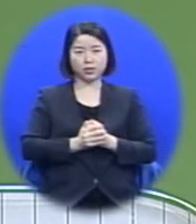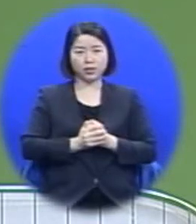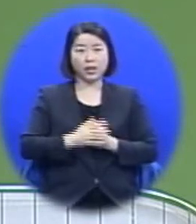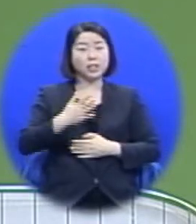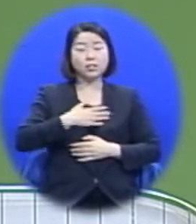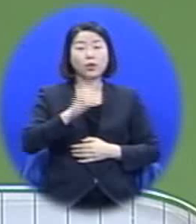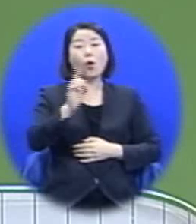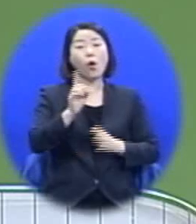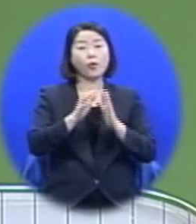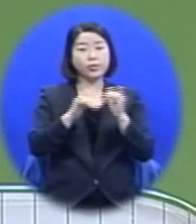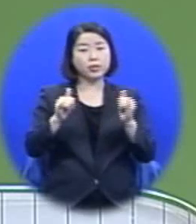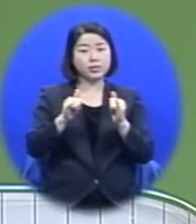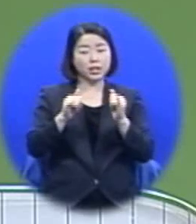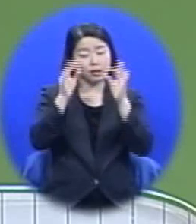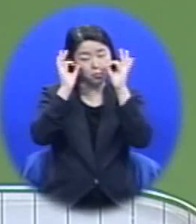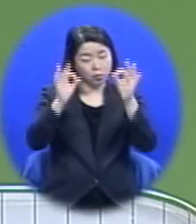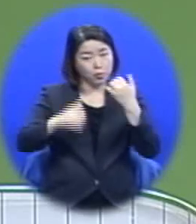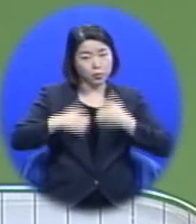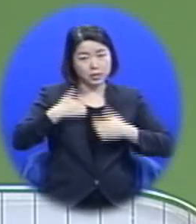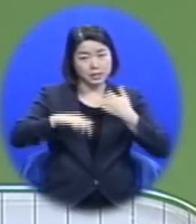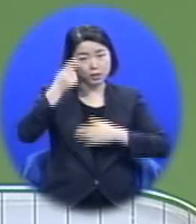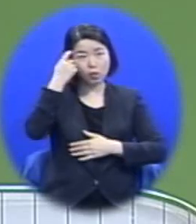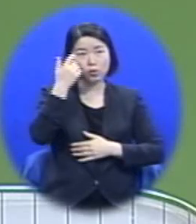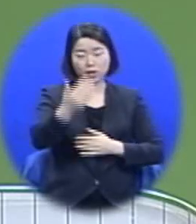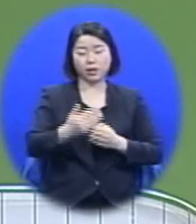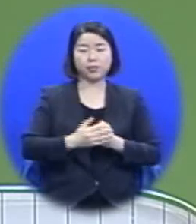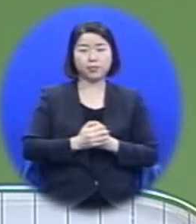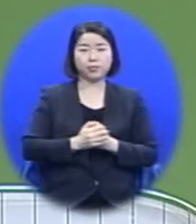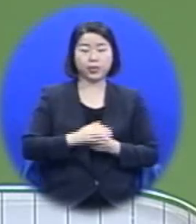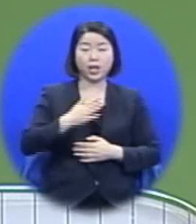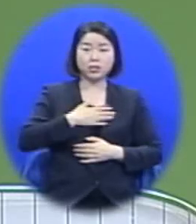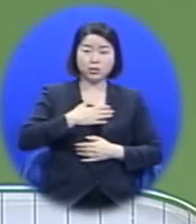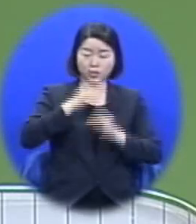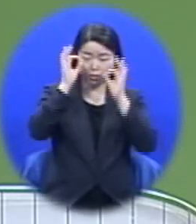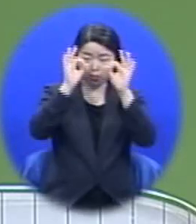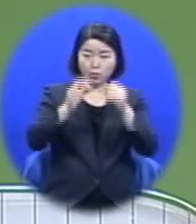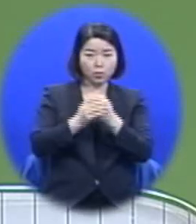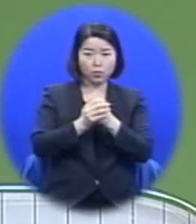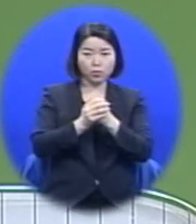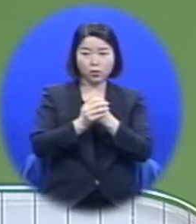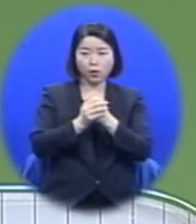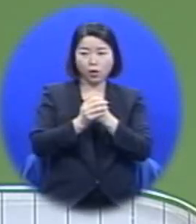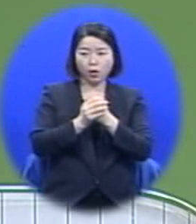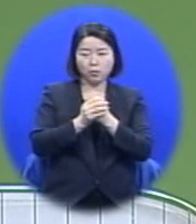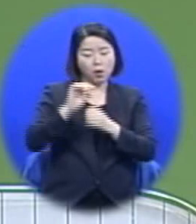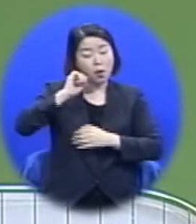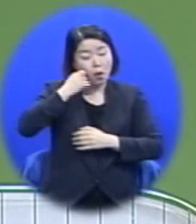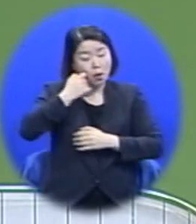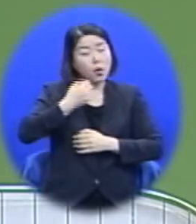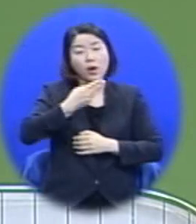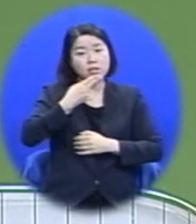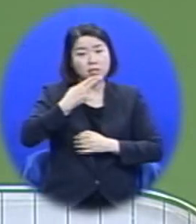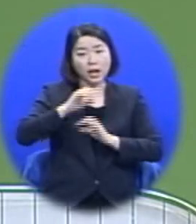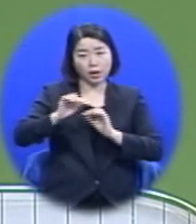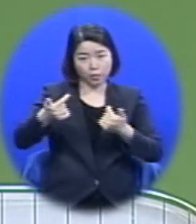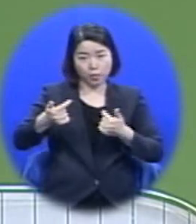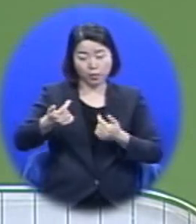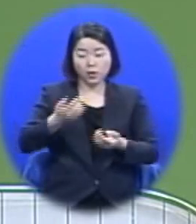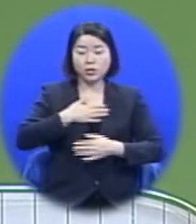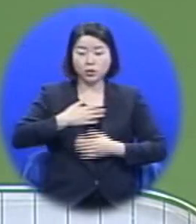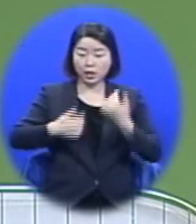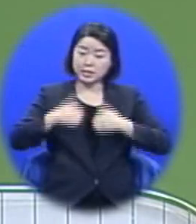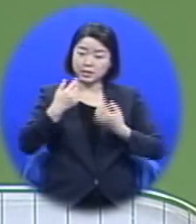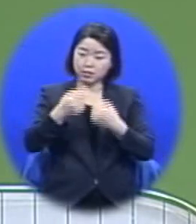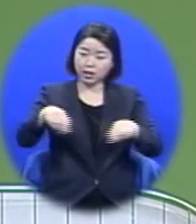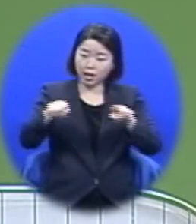자 저는 어떤 사람을 보고 즐거울 까요 저를 보고 격의 없이 아주 즐겁게 저와 함께 엘리베이터에 타는